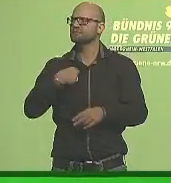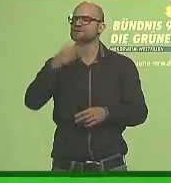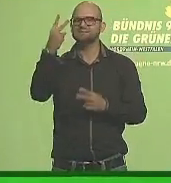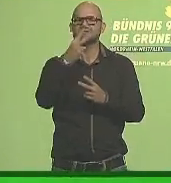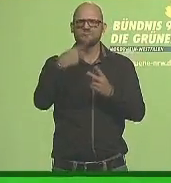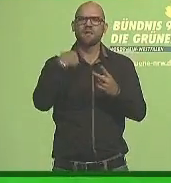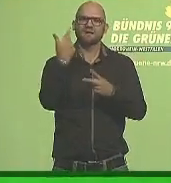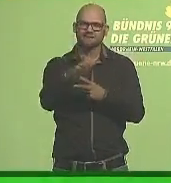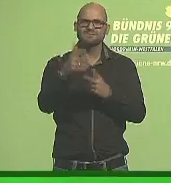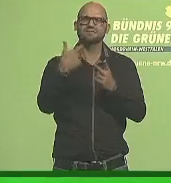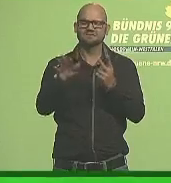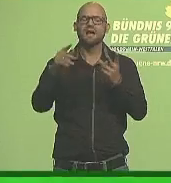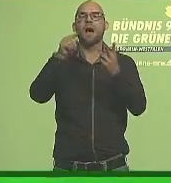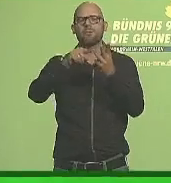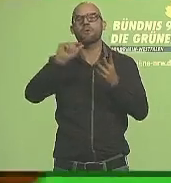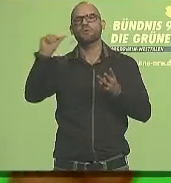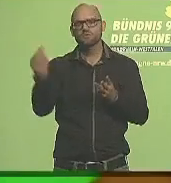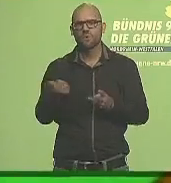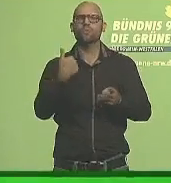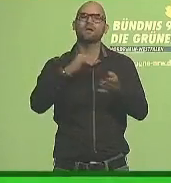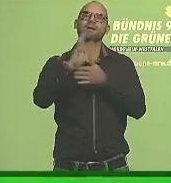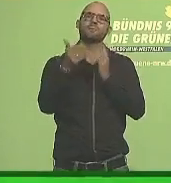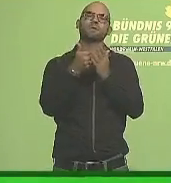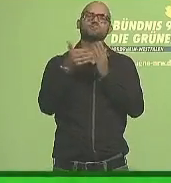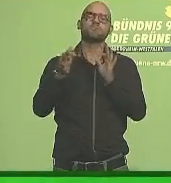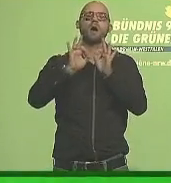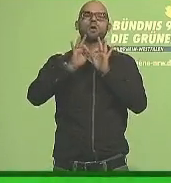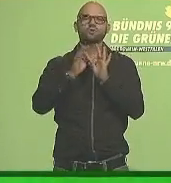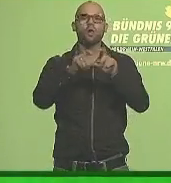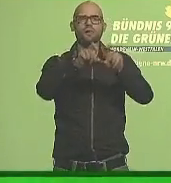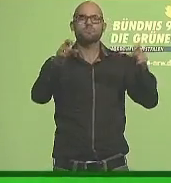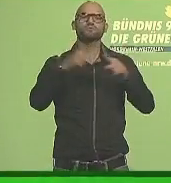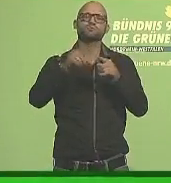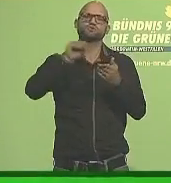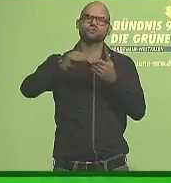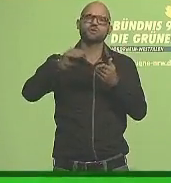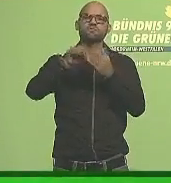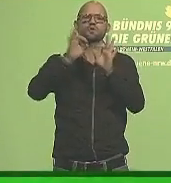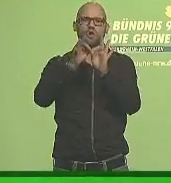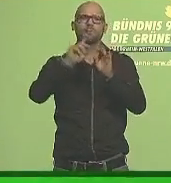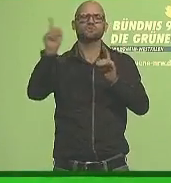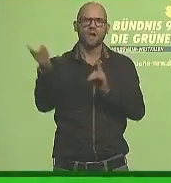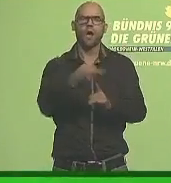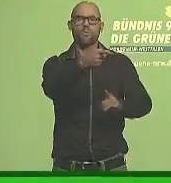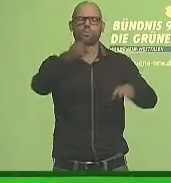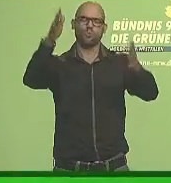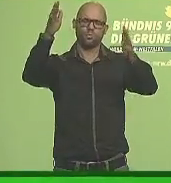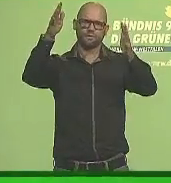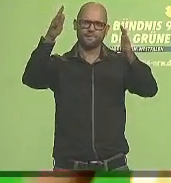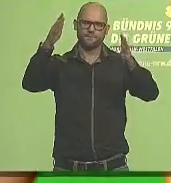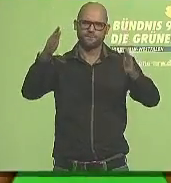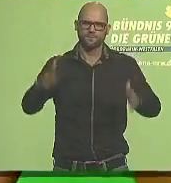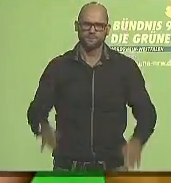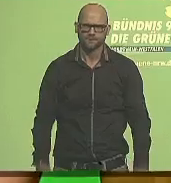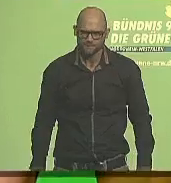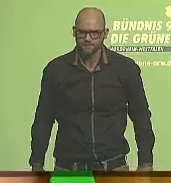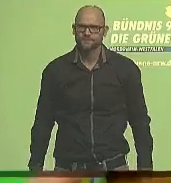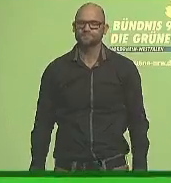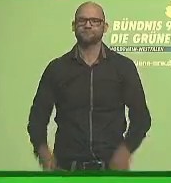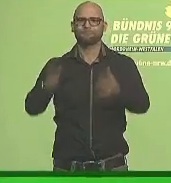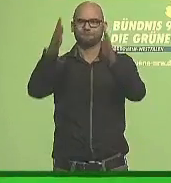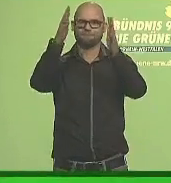zum Schluss bitte auch nochmal unseren Gebärdendolmetschern und unseren Schriftdolmetschern auch nochmal.